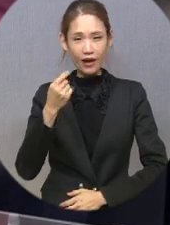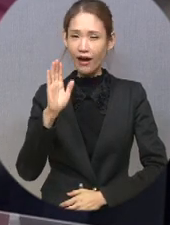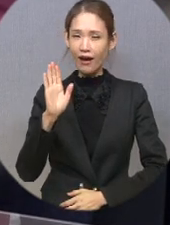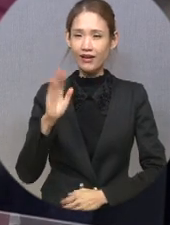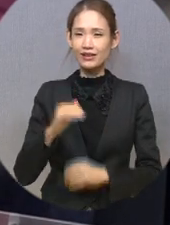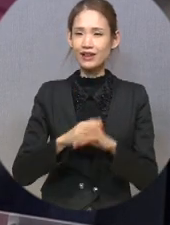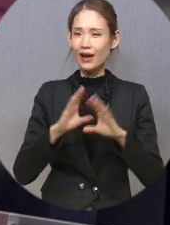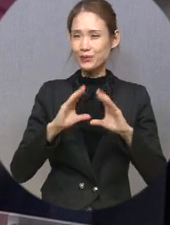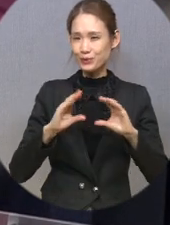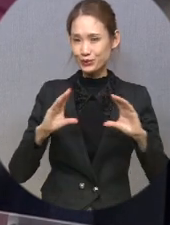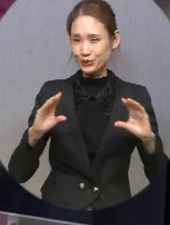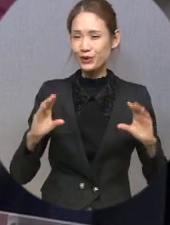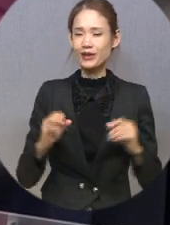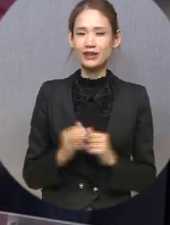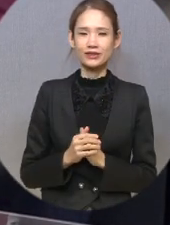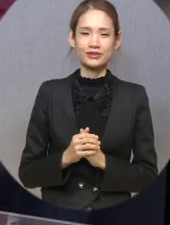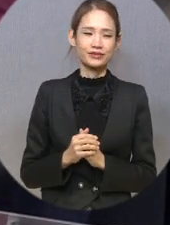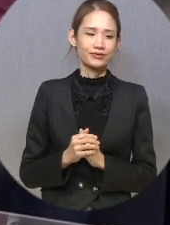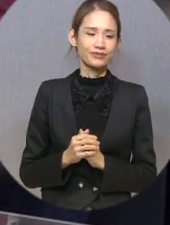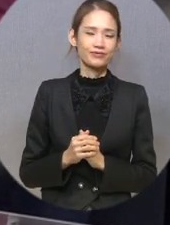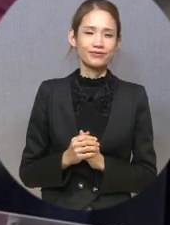아주 부드러우시고요.